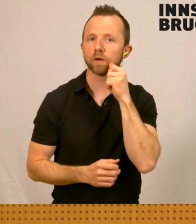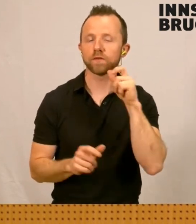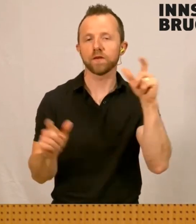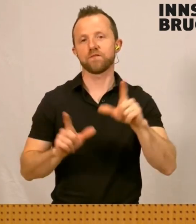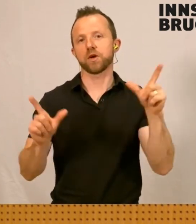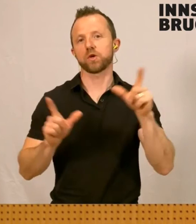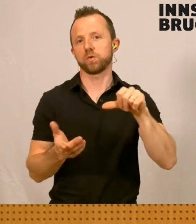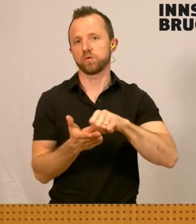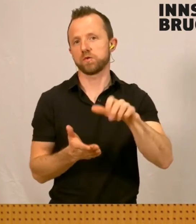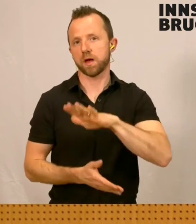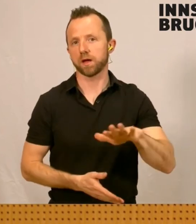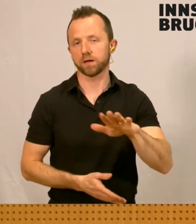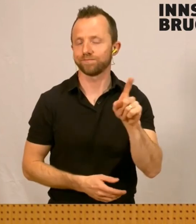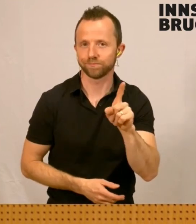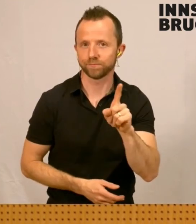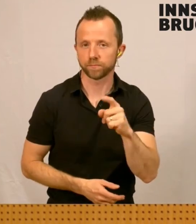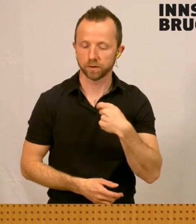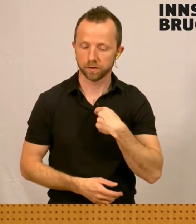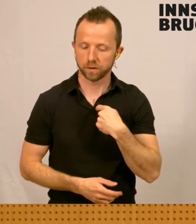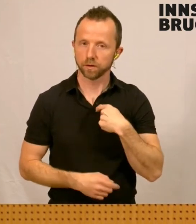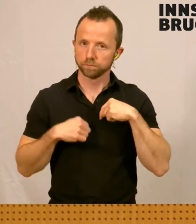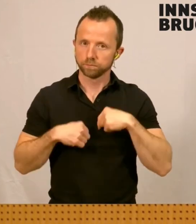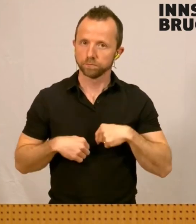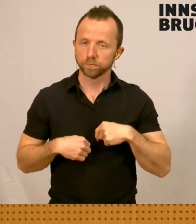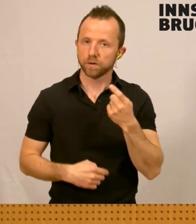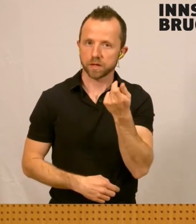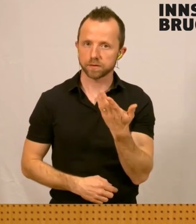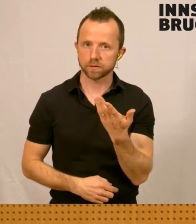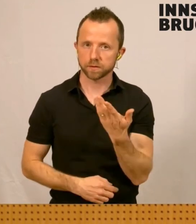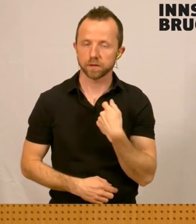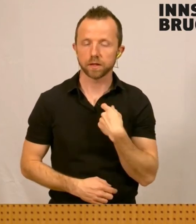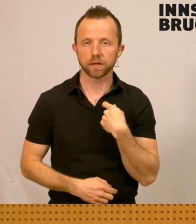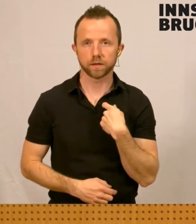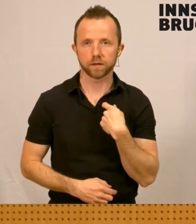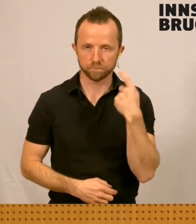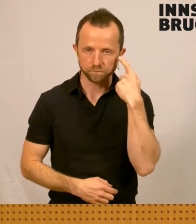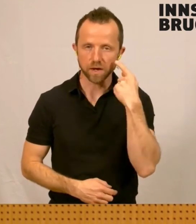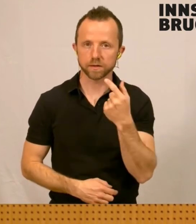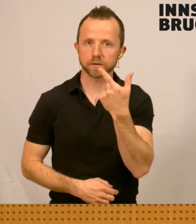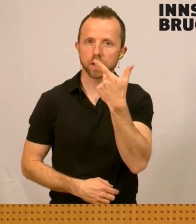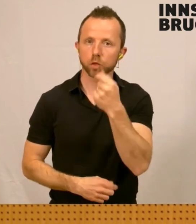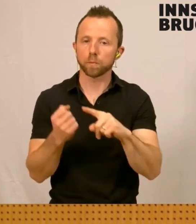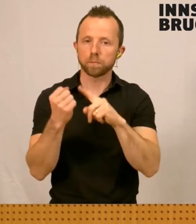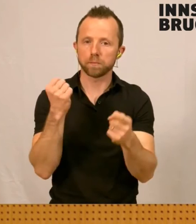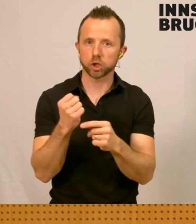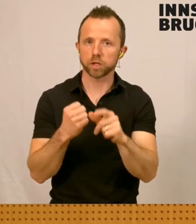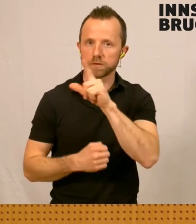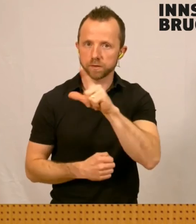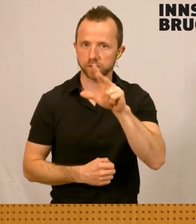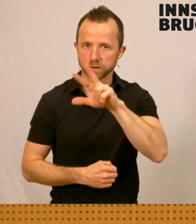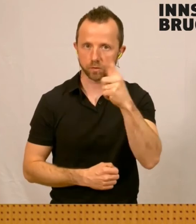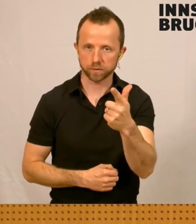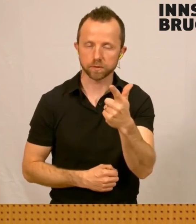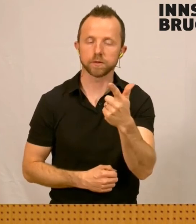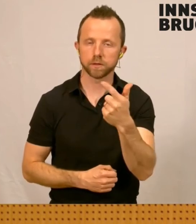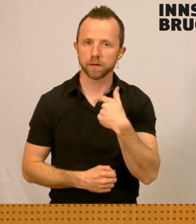Als Vorsitzender des Ausschusses für Finanzen bin ich überzeugt von einem Doppelbudget 2022 und auch